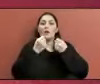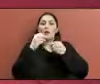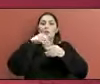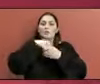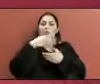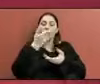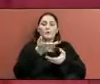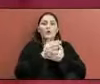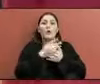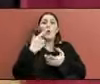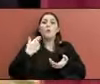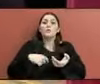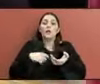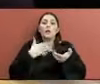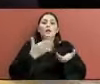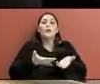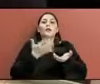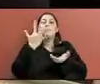bedensel engelli